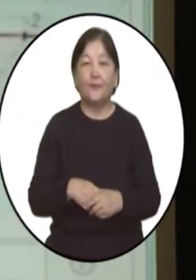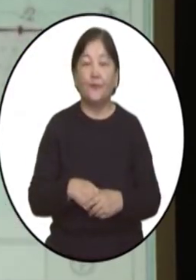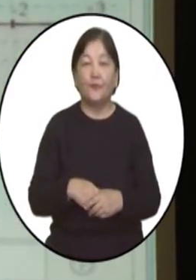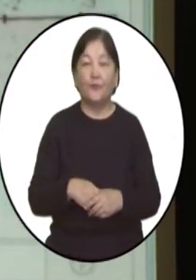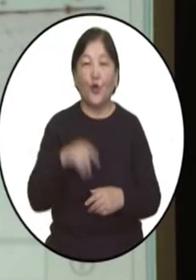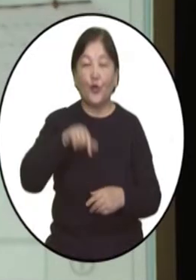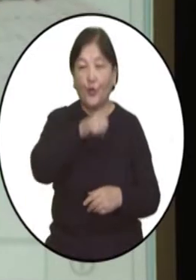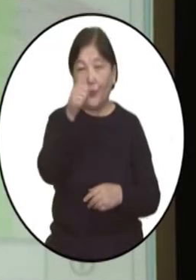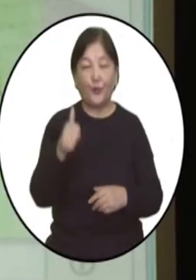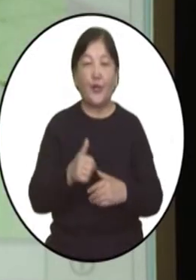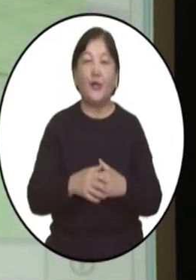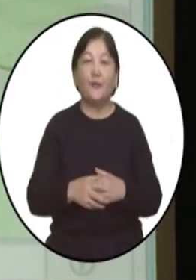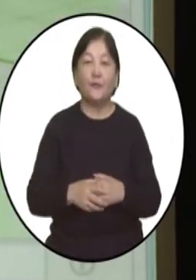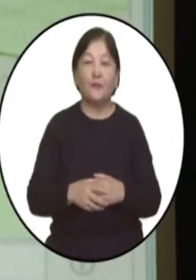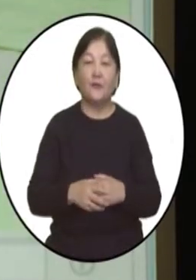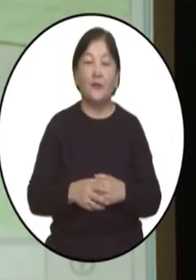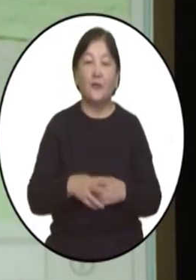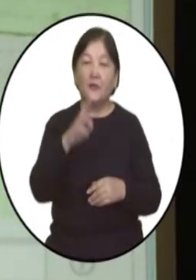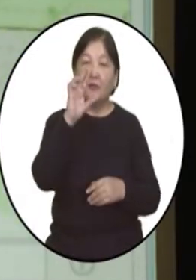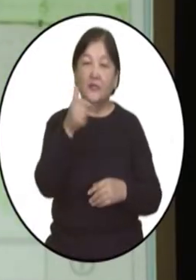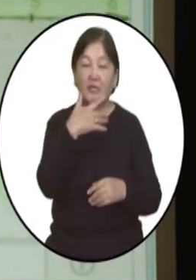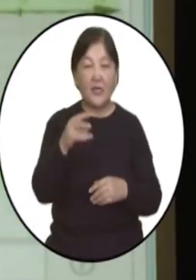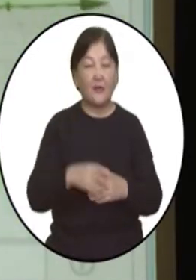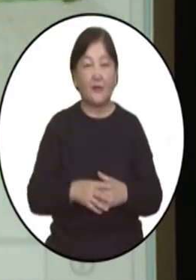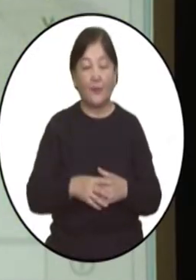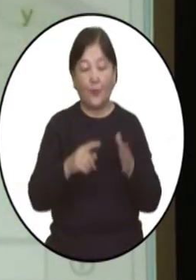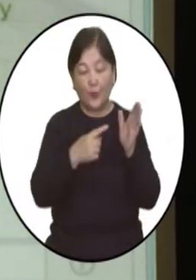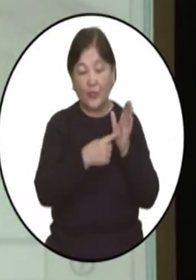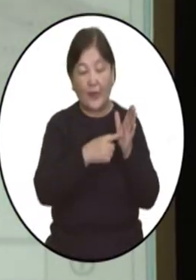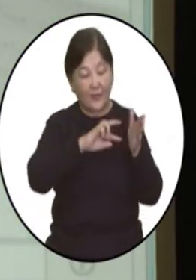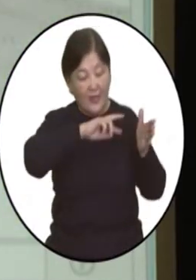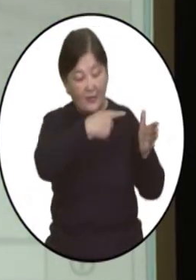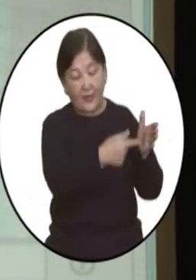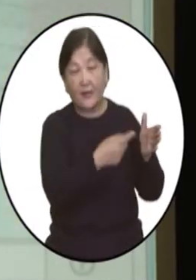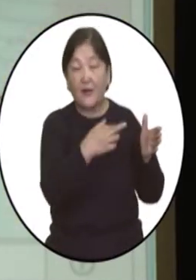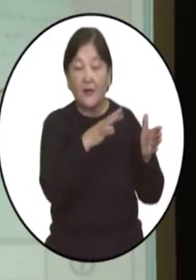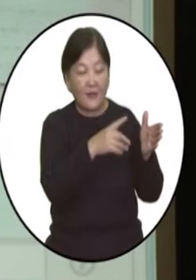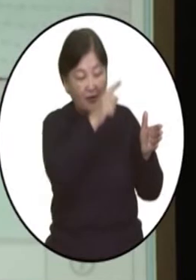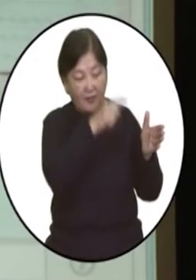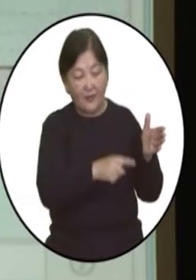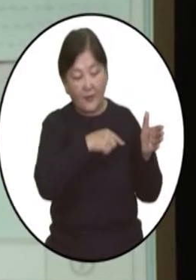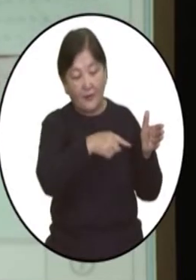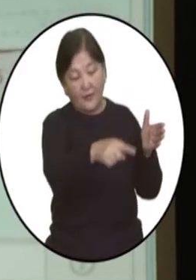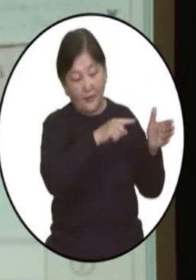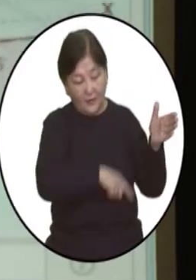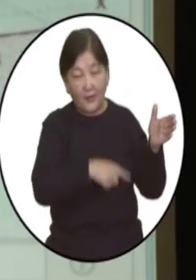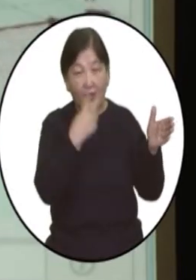одоо бүгдээрээ цэгийнхаа бусад хавтгаа дээрх проекцийн тухай ярилцъя.